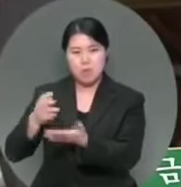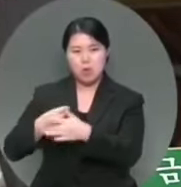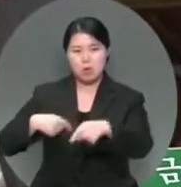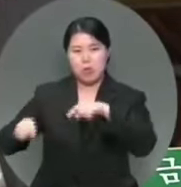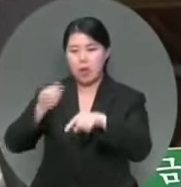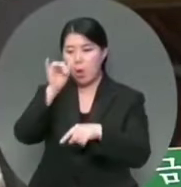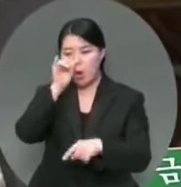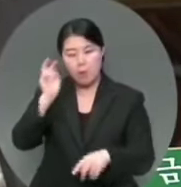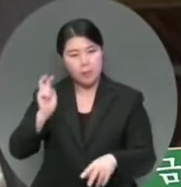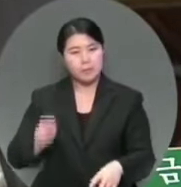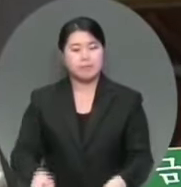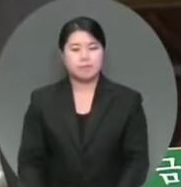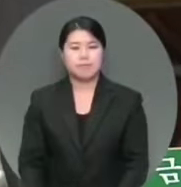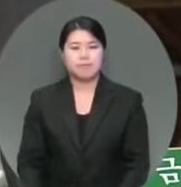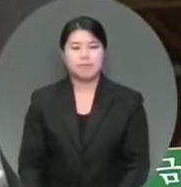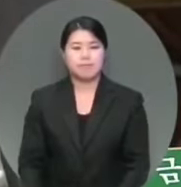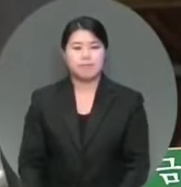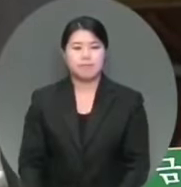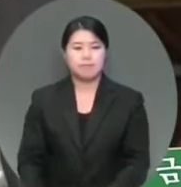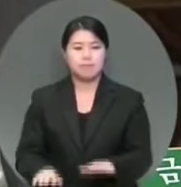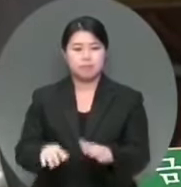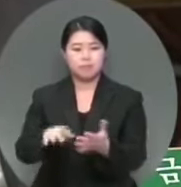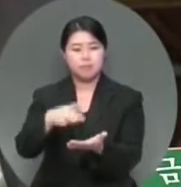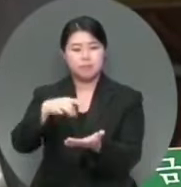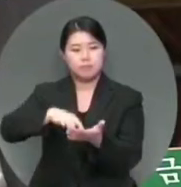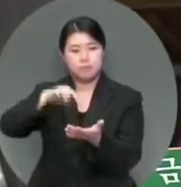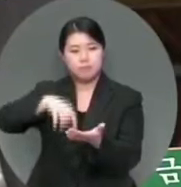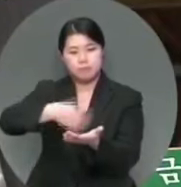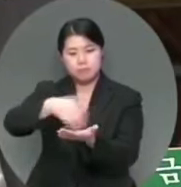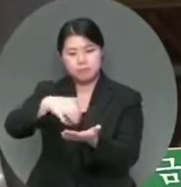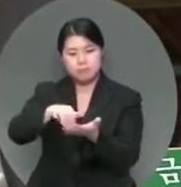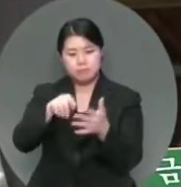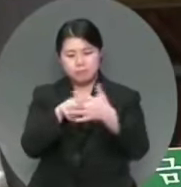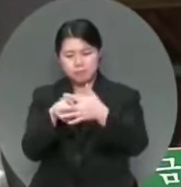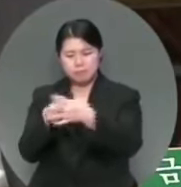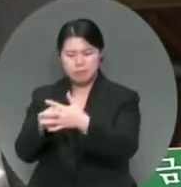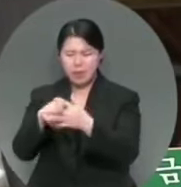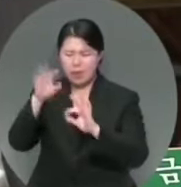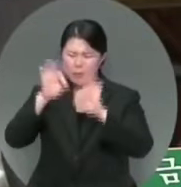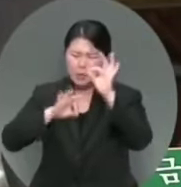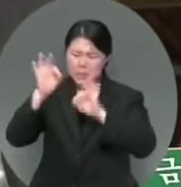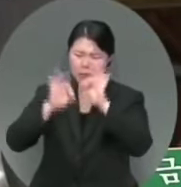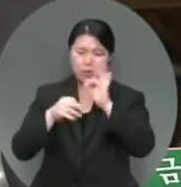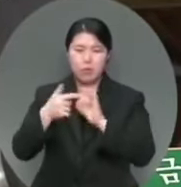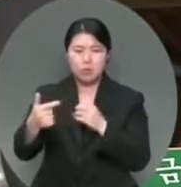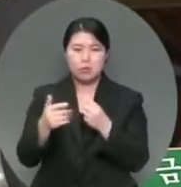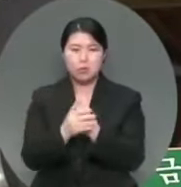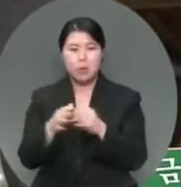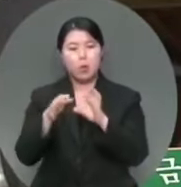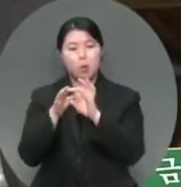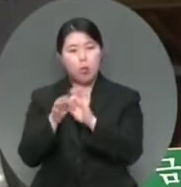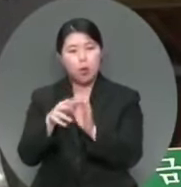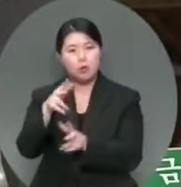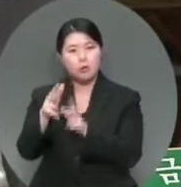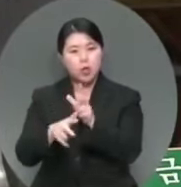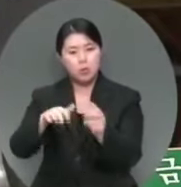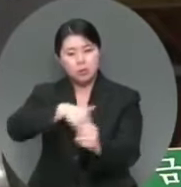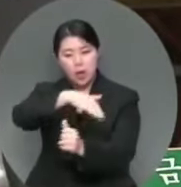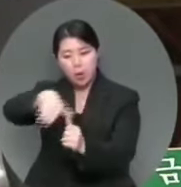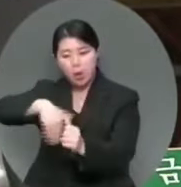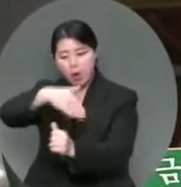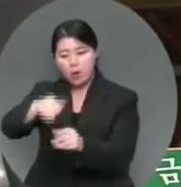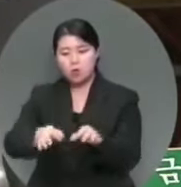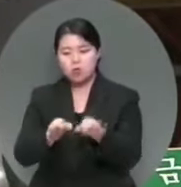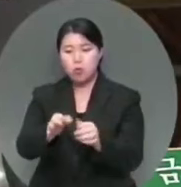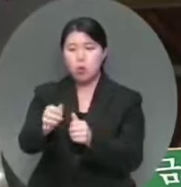하고 있다고 들었습니다. 지금 세수 체계 오차가 너무 심함으로 관련된 그 산업 동향이라든가 금융 거래를 파악할 수